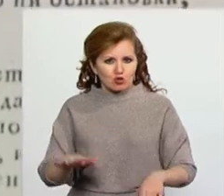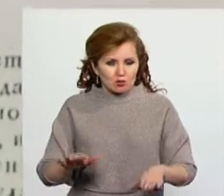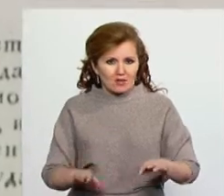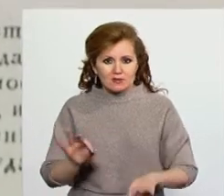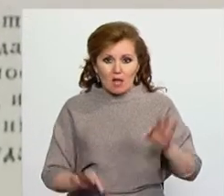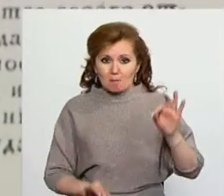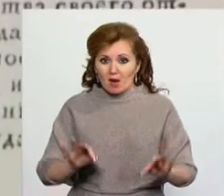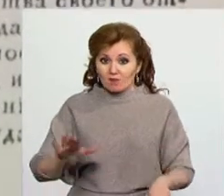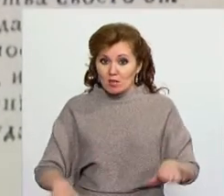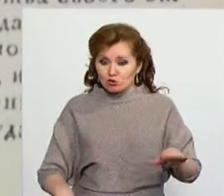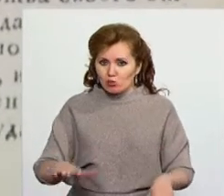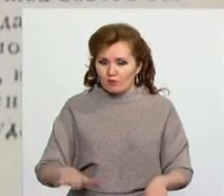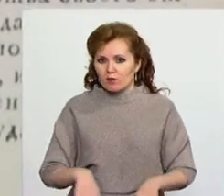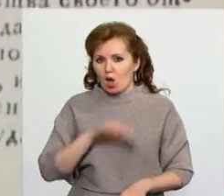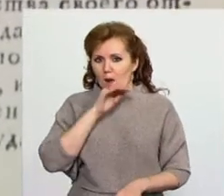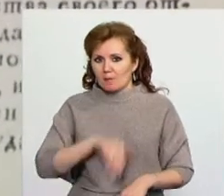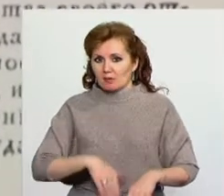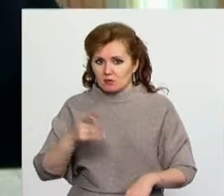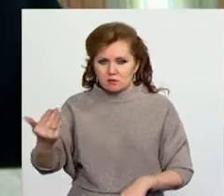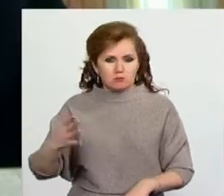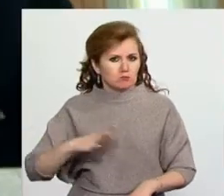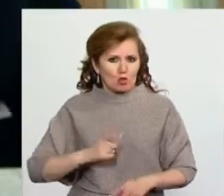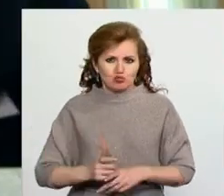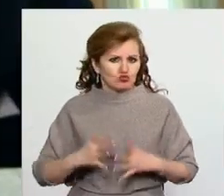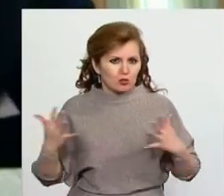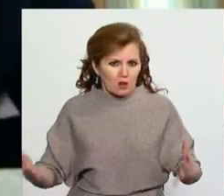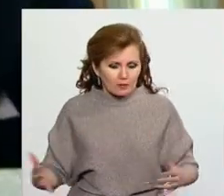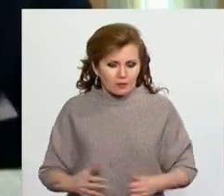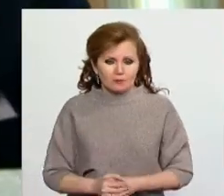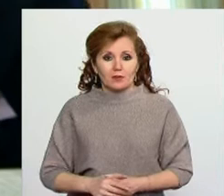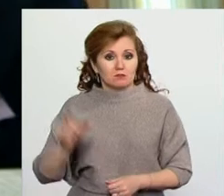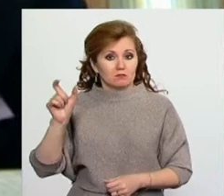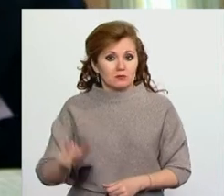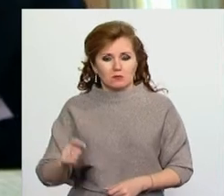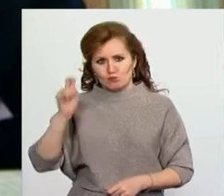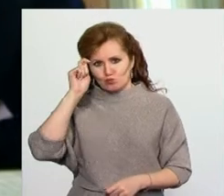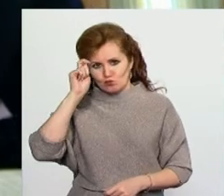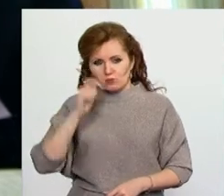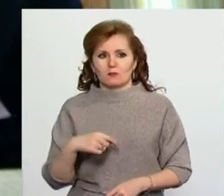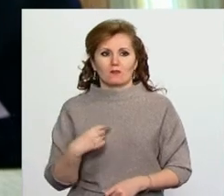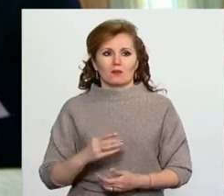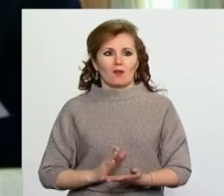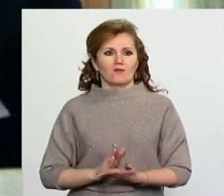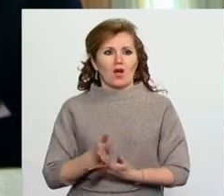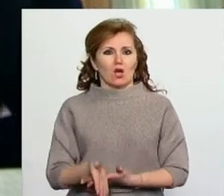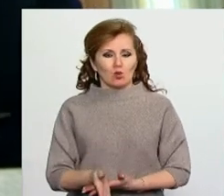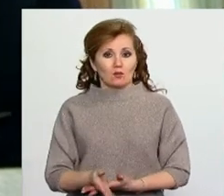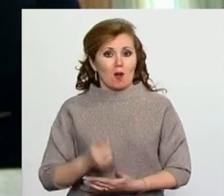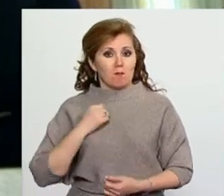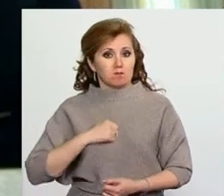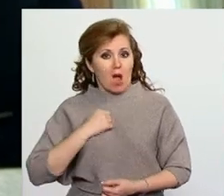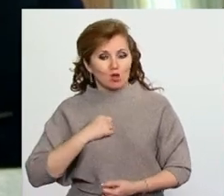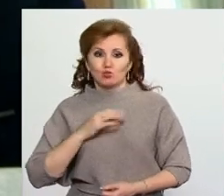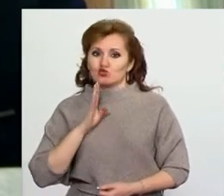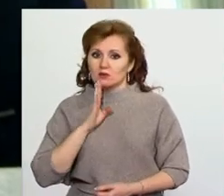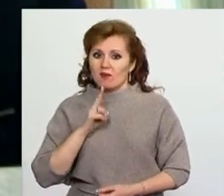весов. Компетенции их были очень широки. Кто мужеского пола войдет в торговую баню женского пола?